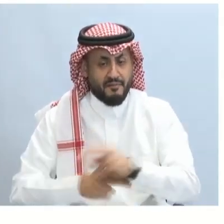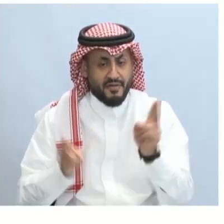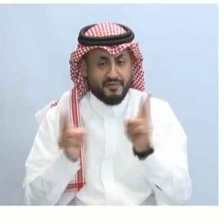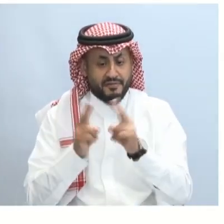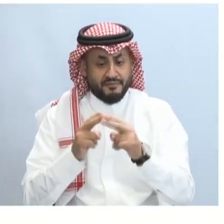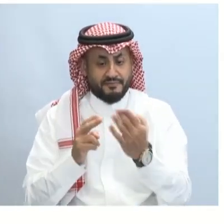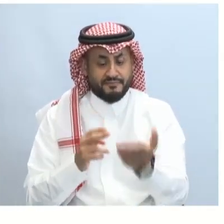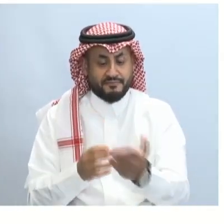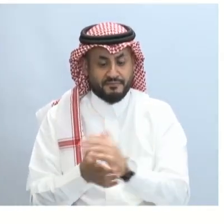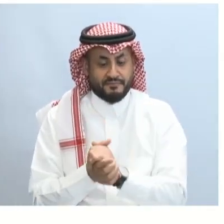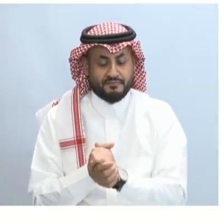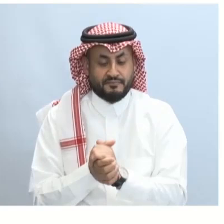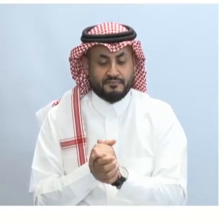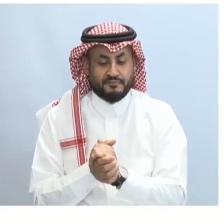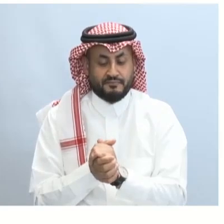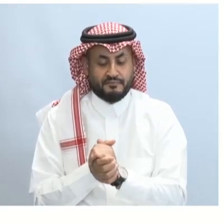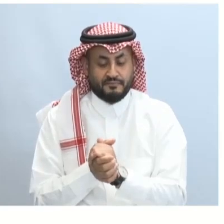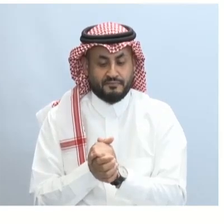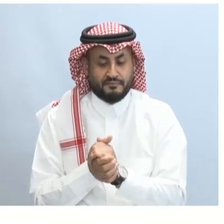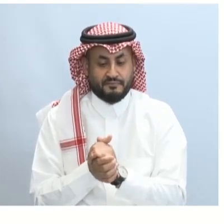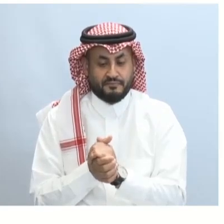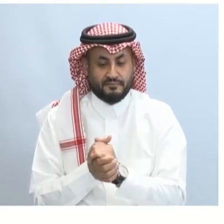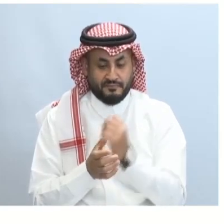هذه ما تعرفنا عليه في الدرس الماضي